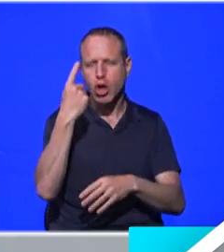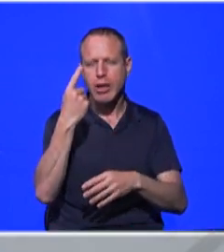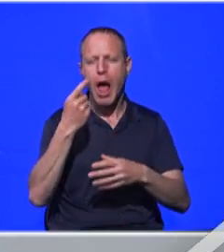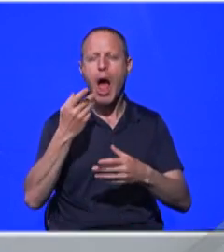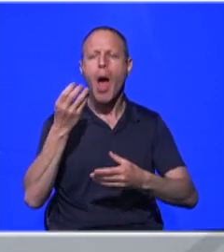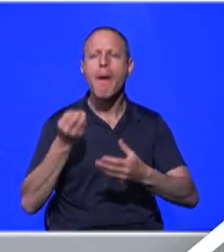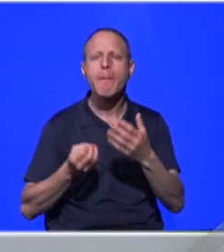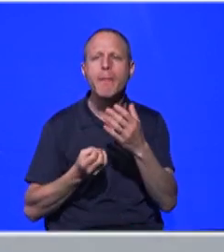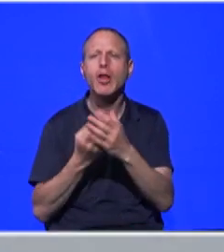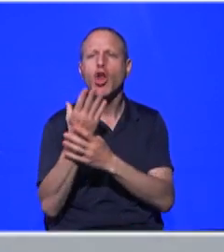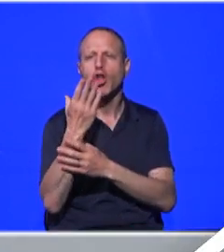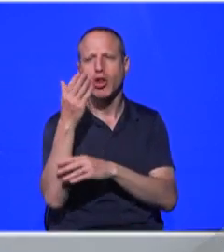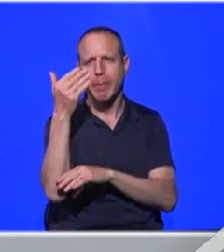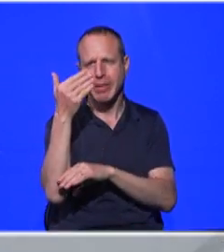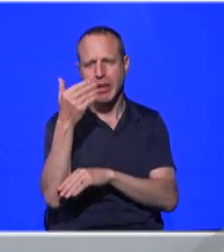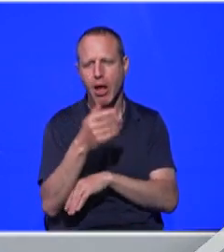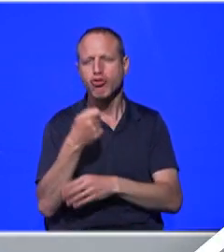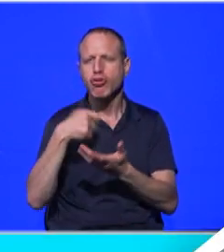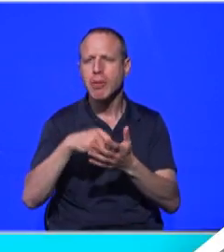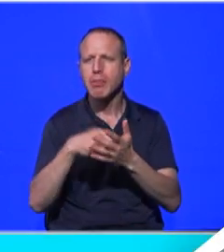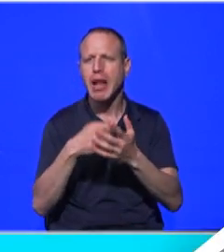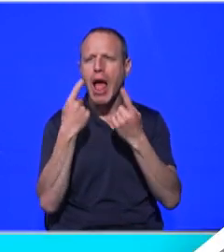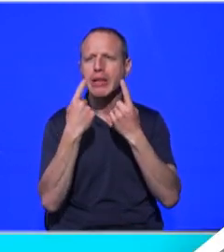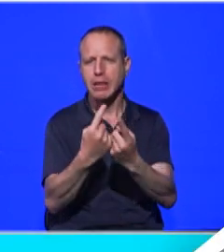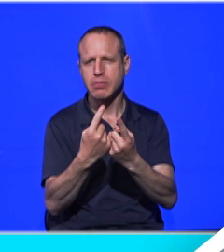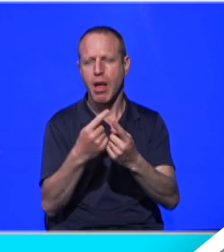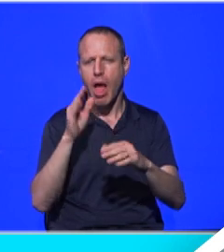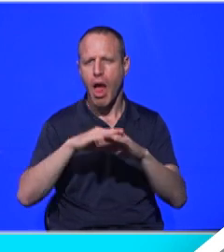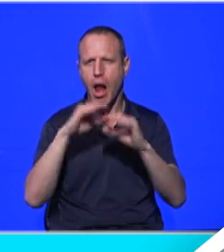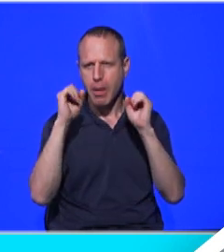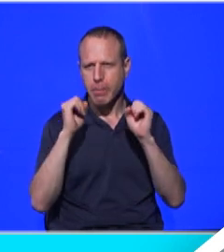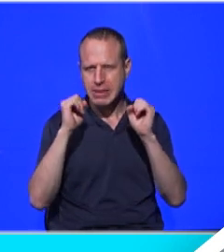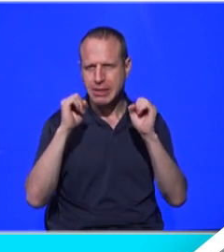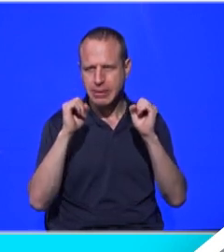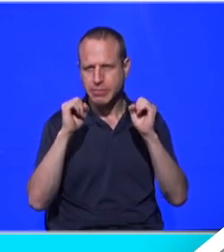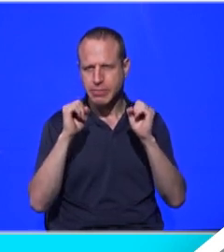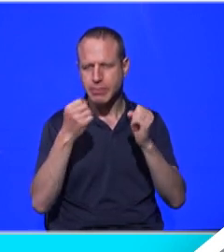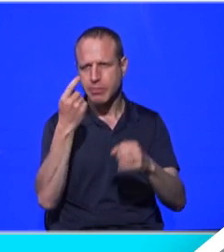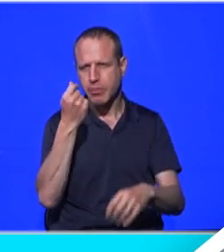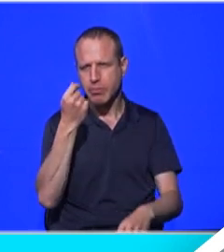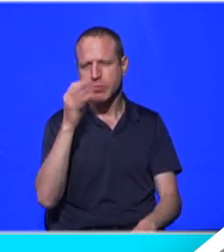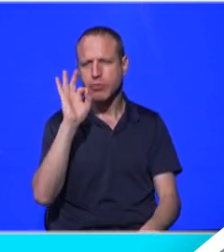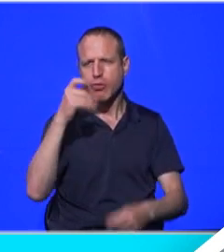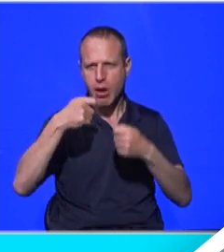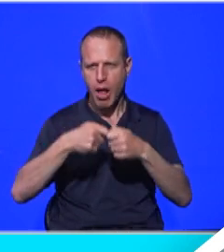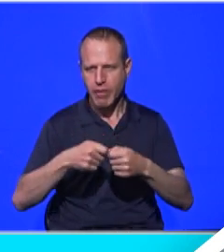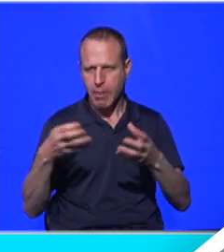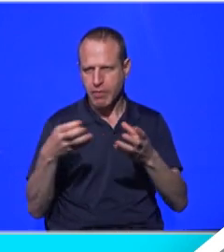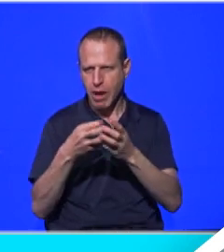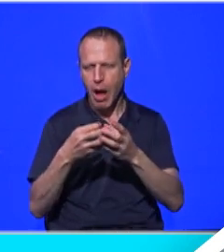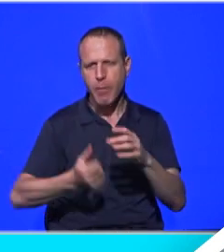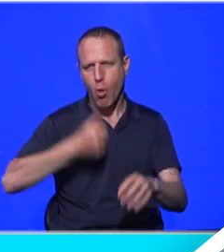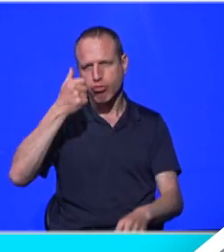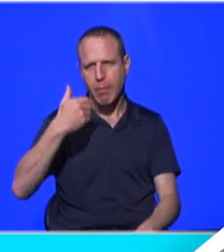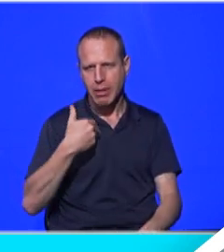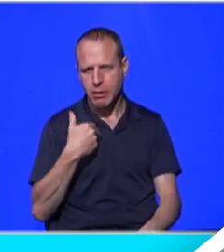בתולדות המדינה, שמימנה את עצמה על בסיס כספם של חברי המפלגה